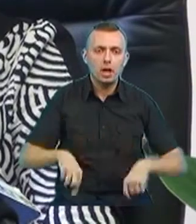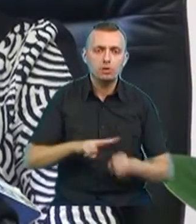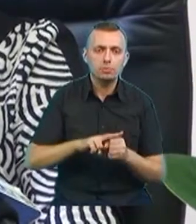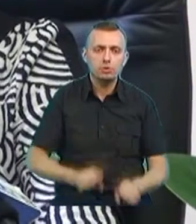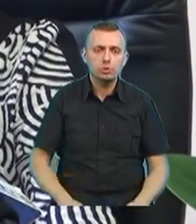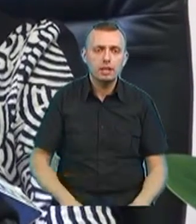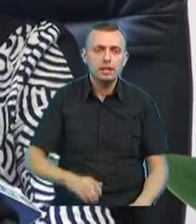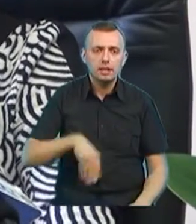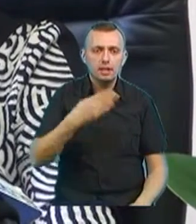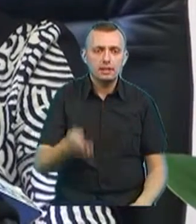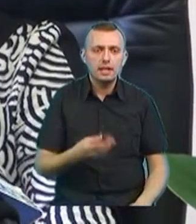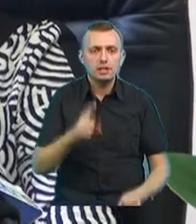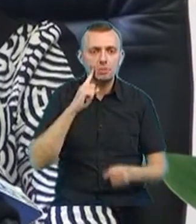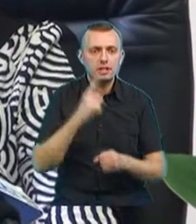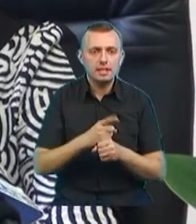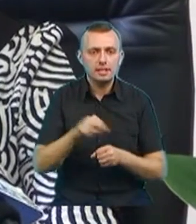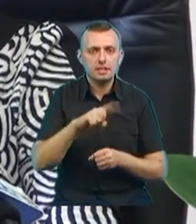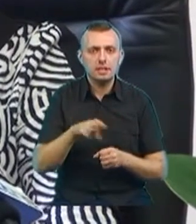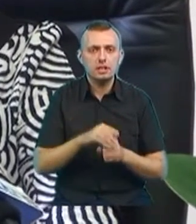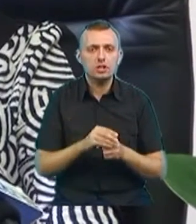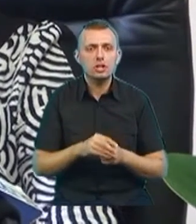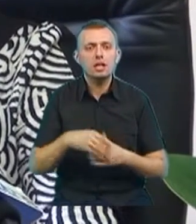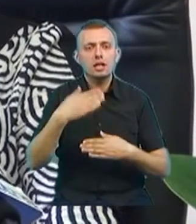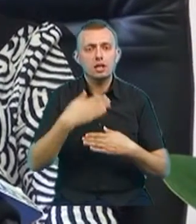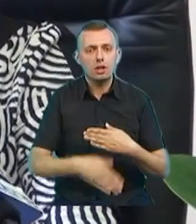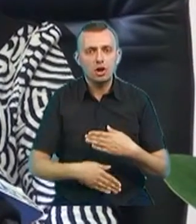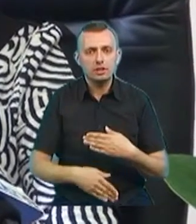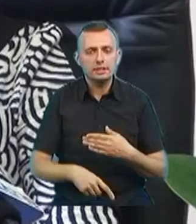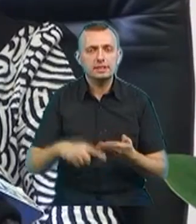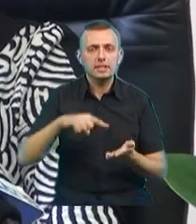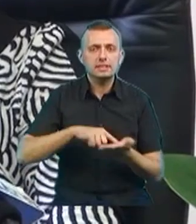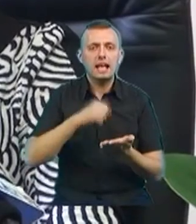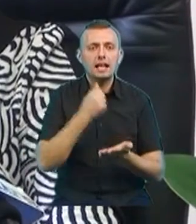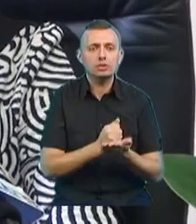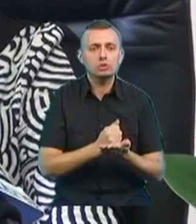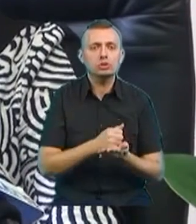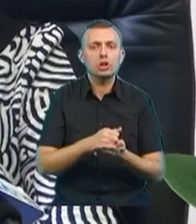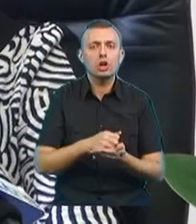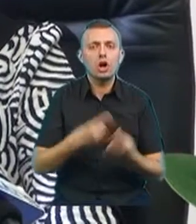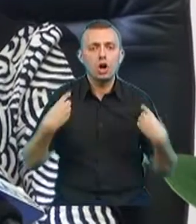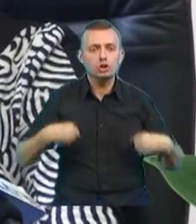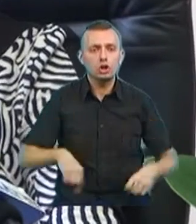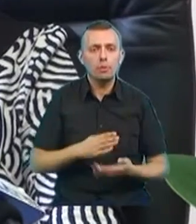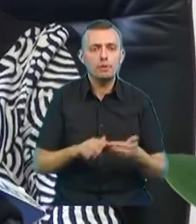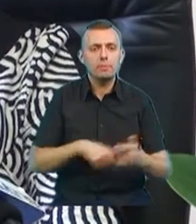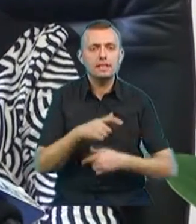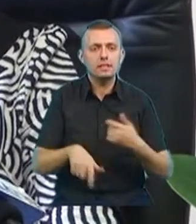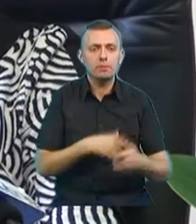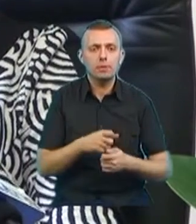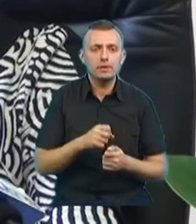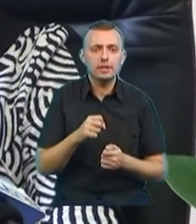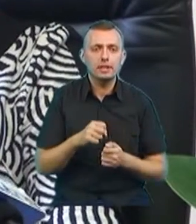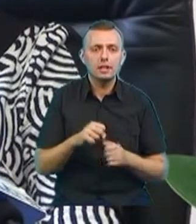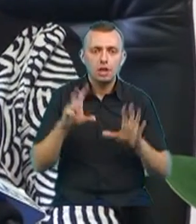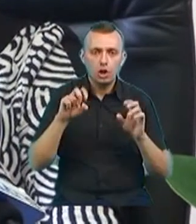osób, którym daliśmy decyzję o utracie statusu osoby bezrobotnej, a ich było ponad